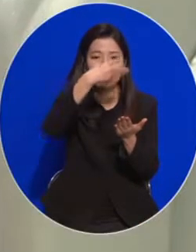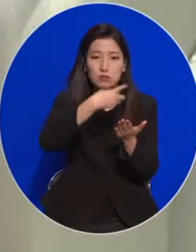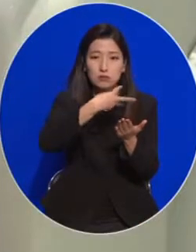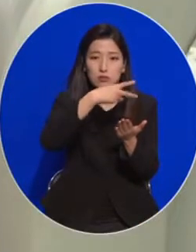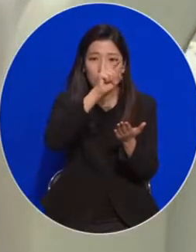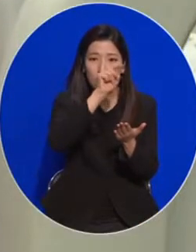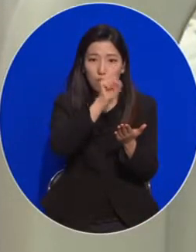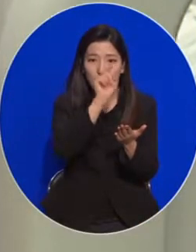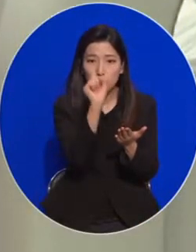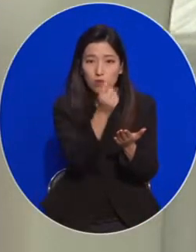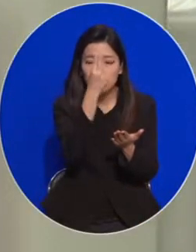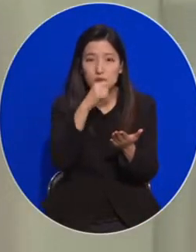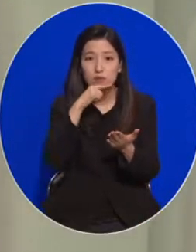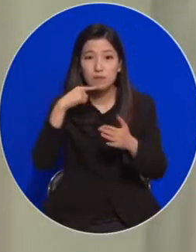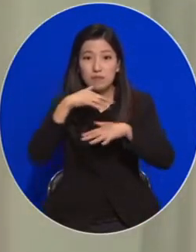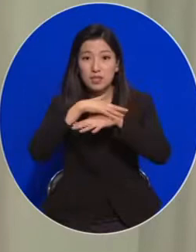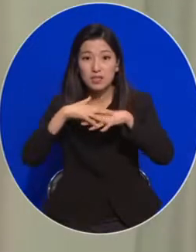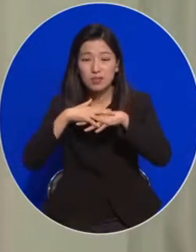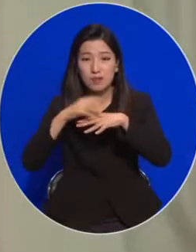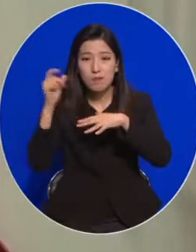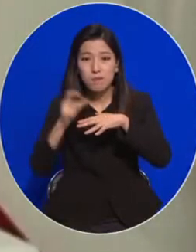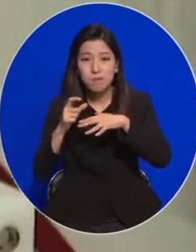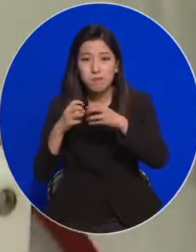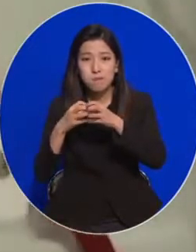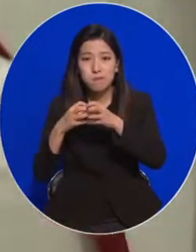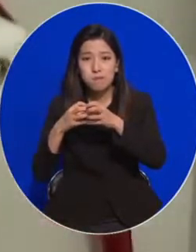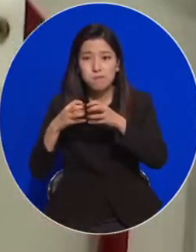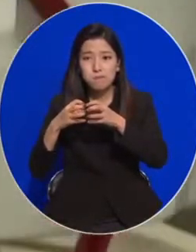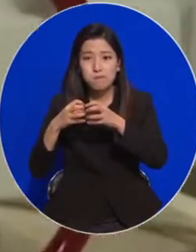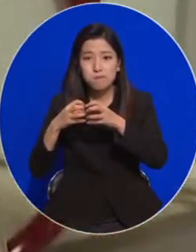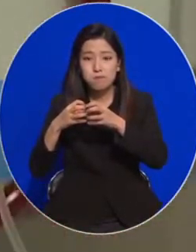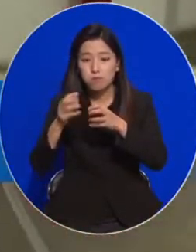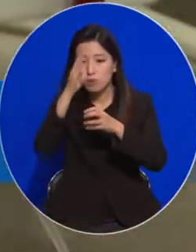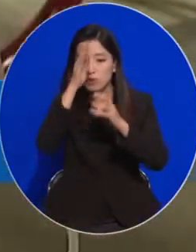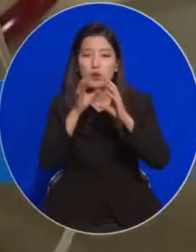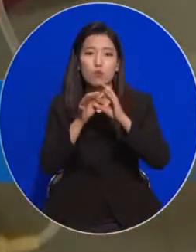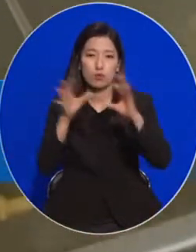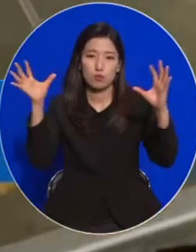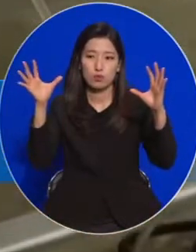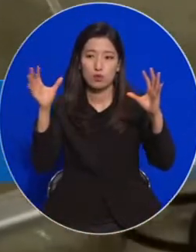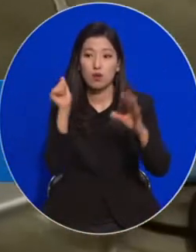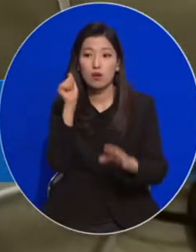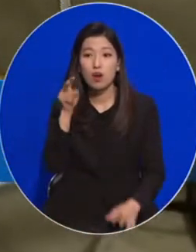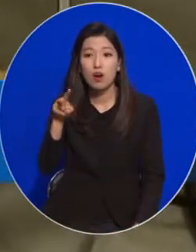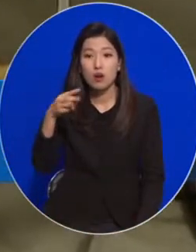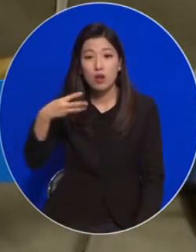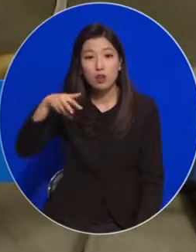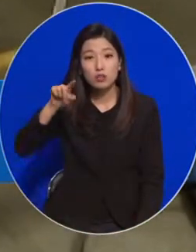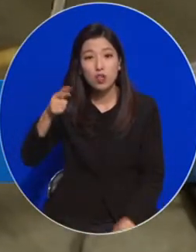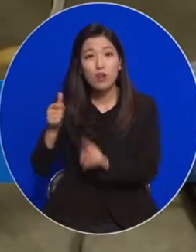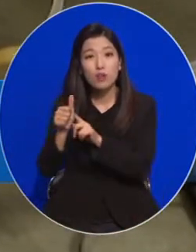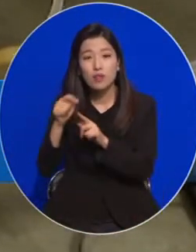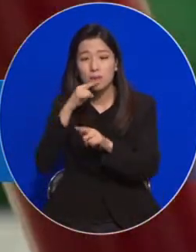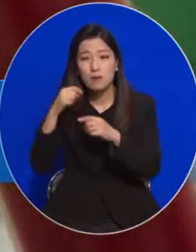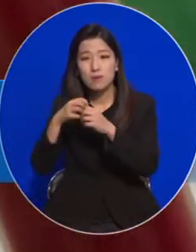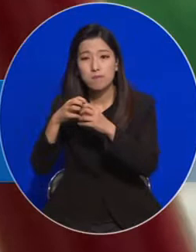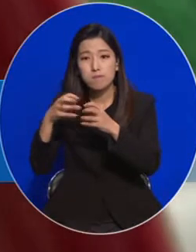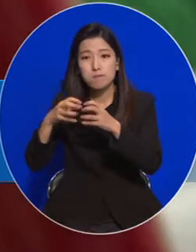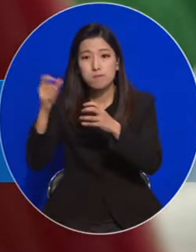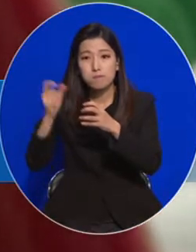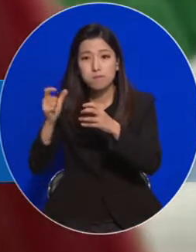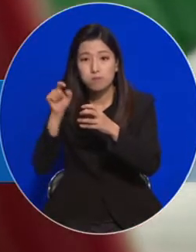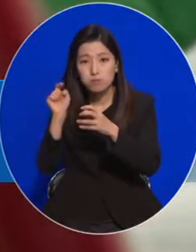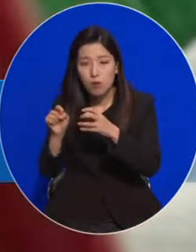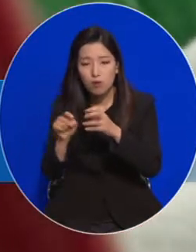생성은 연관성이 없다는 점을 확인했다고 밝혔습니다. 혈전 생성은 코로나19 감염을 포함한